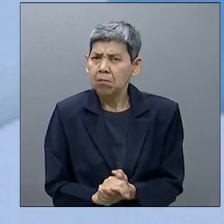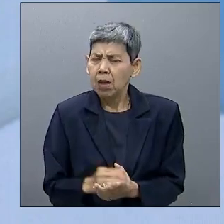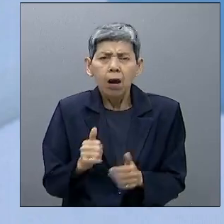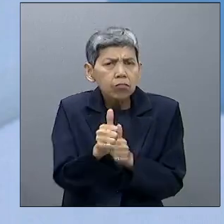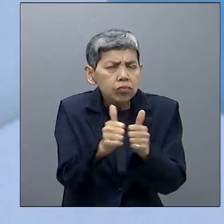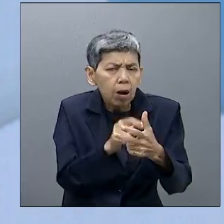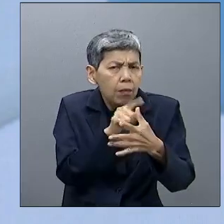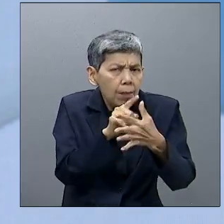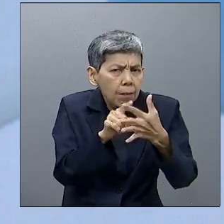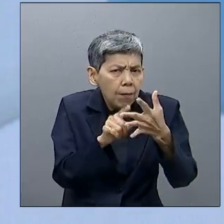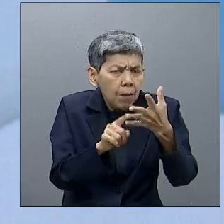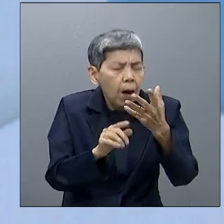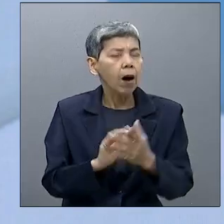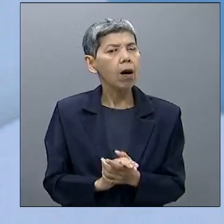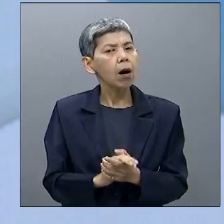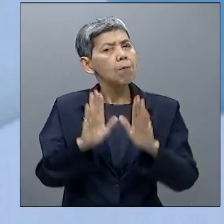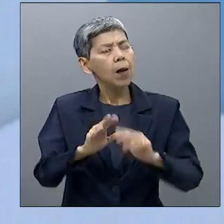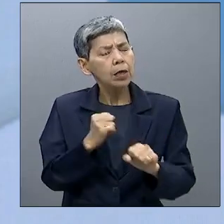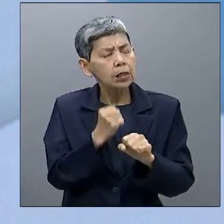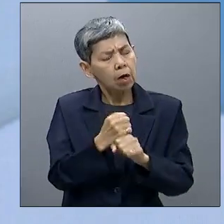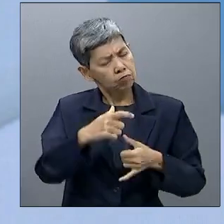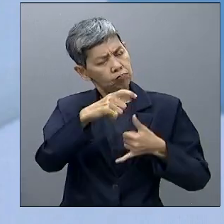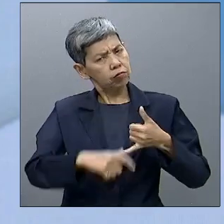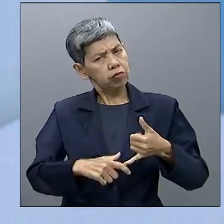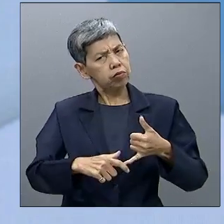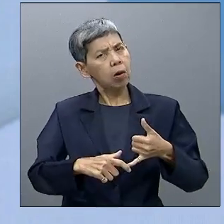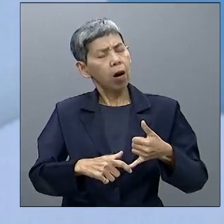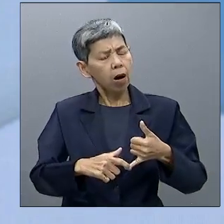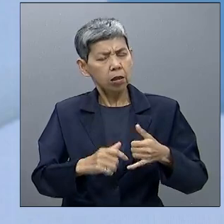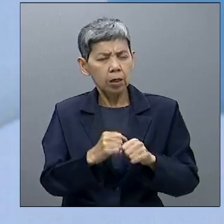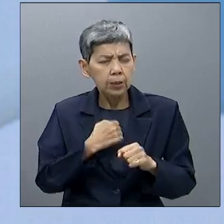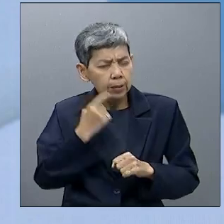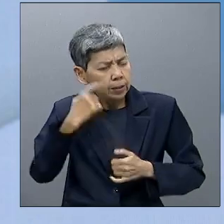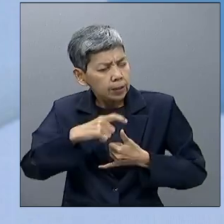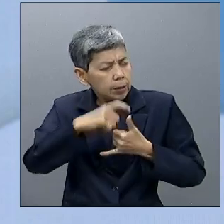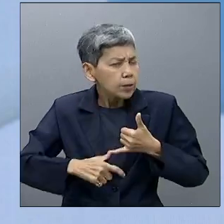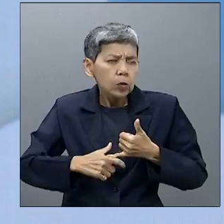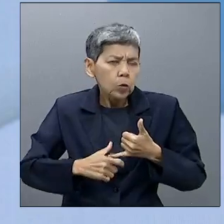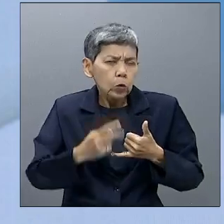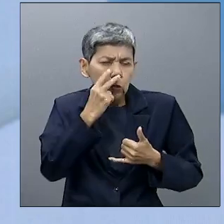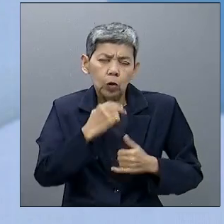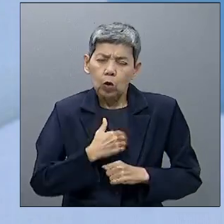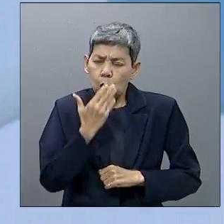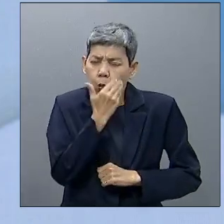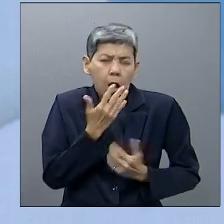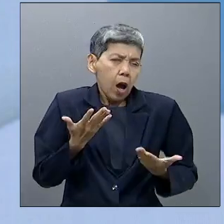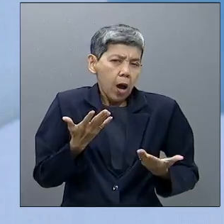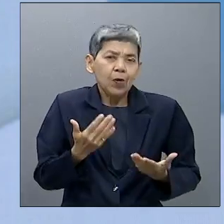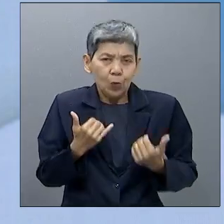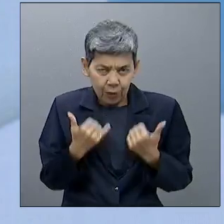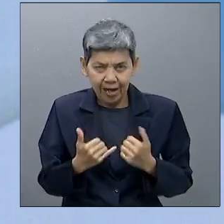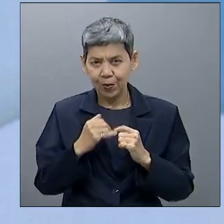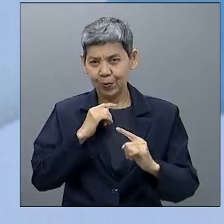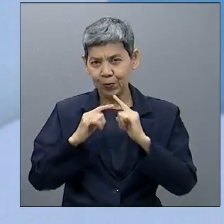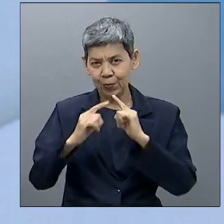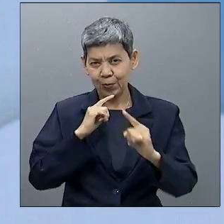กวดทั้งหมดทั้งมวลนี้นะคะจะเป็นการเพิ่มคุณค่าให้กับการค้นหาคุณค่าที่มากกว่าความงามอย่างไรวันนี้จะชวนคุณผู้